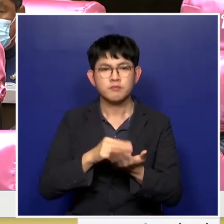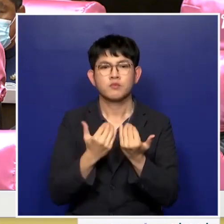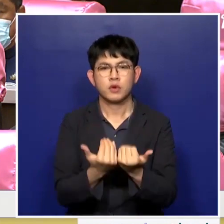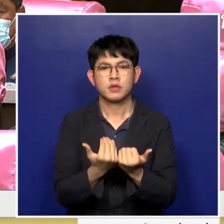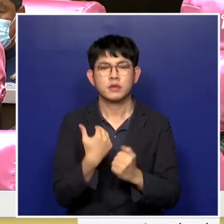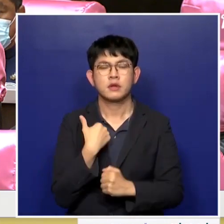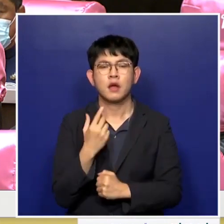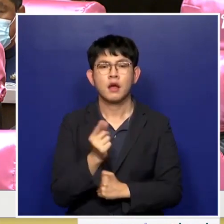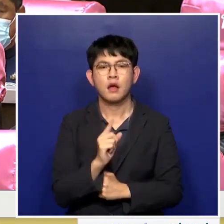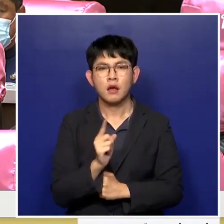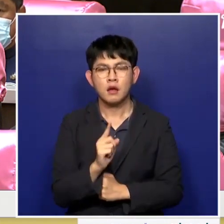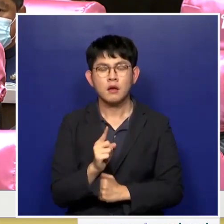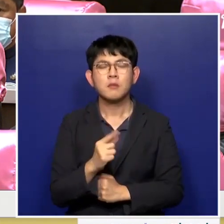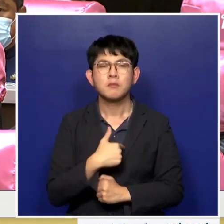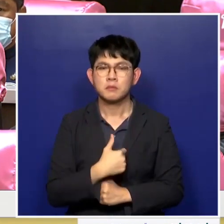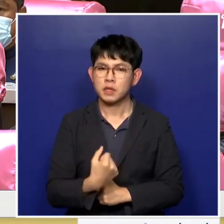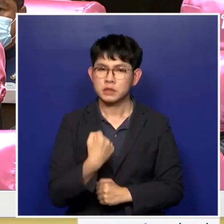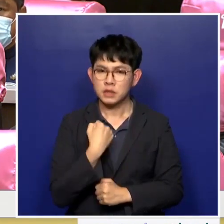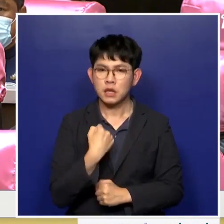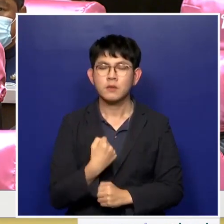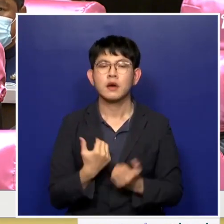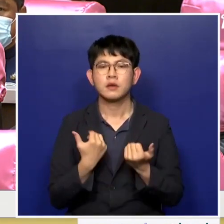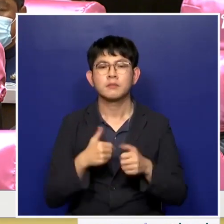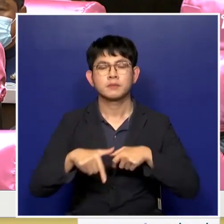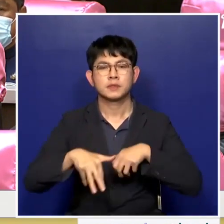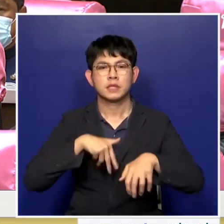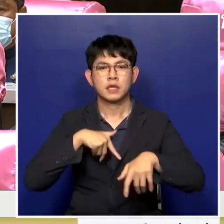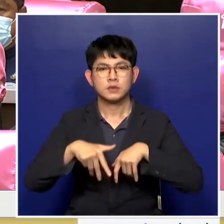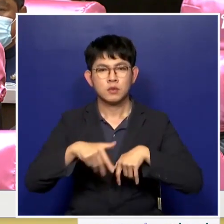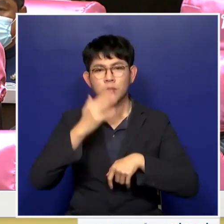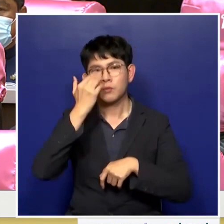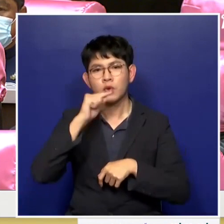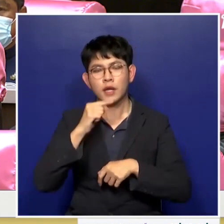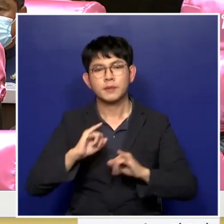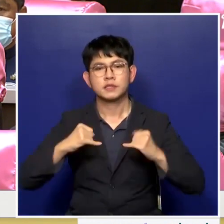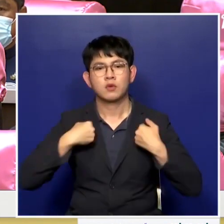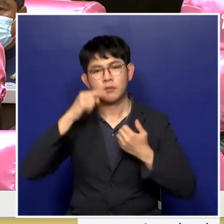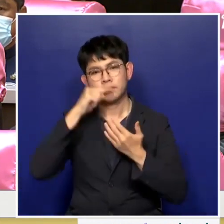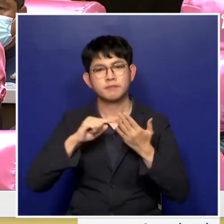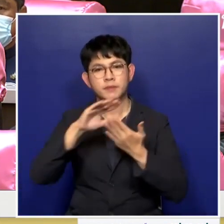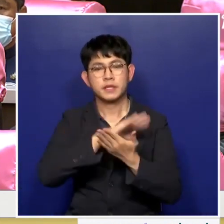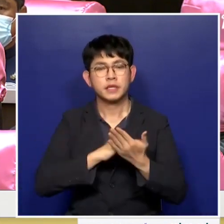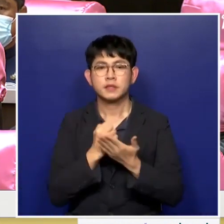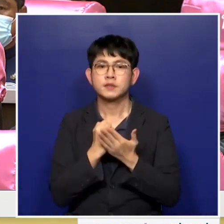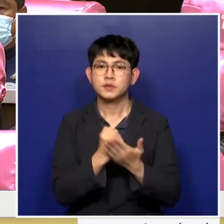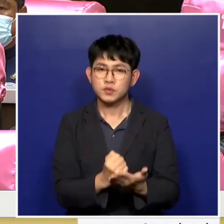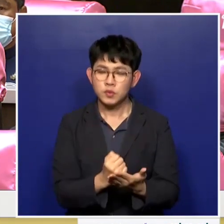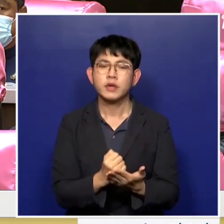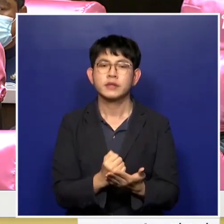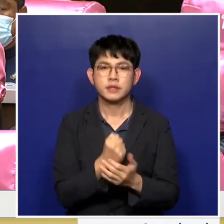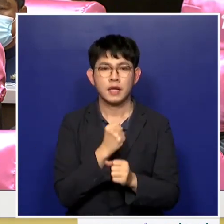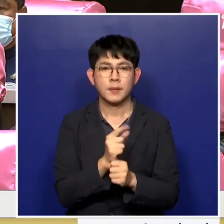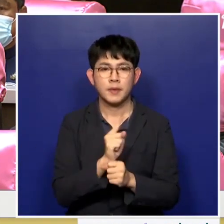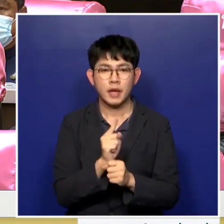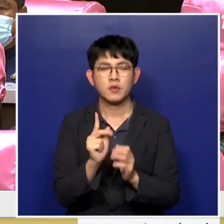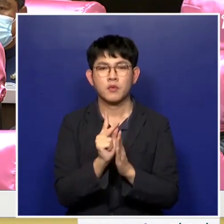400,000บาทต่อมาได้เปลี่ยนเป็นชื่อของนางสาวอธิษฐานพรหมมาซึ่งเป็นลูกสาวเพื่อชำระเป็นเงินลงหุ้น